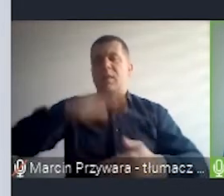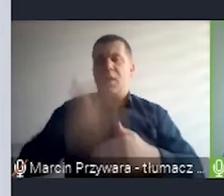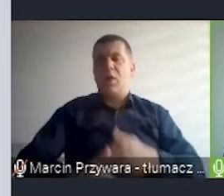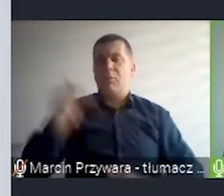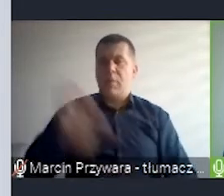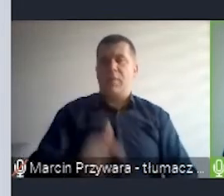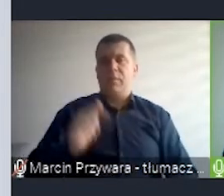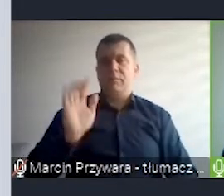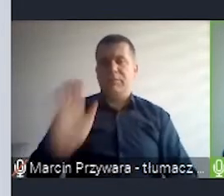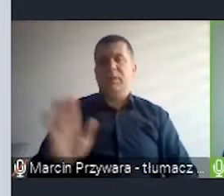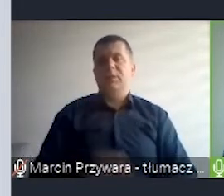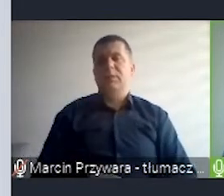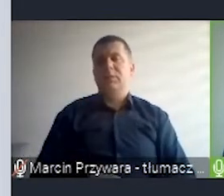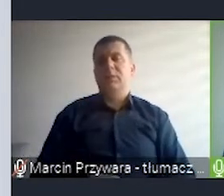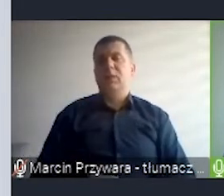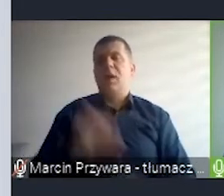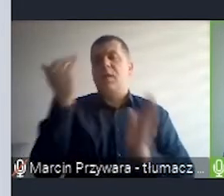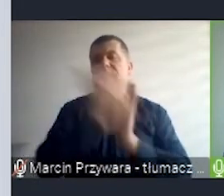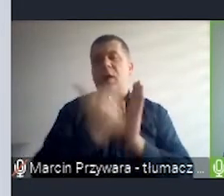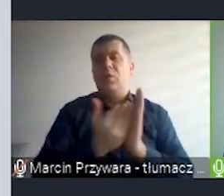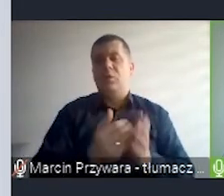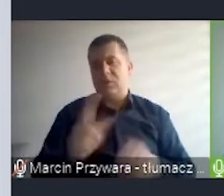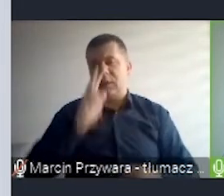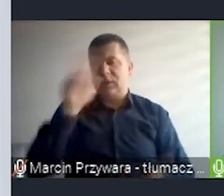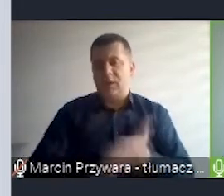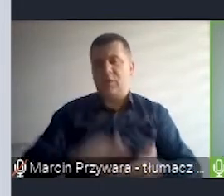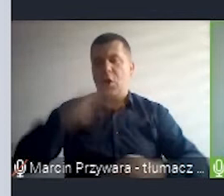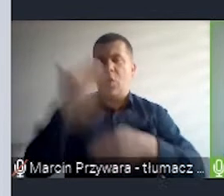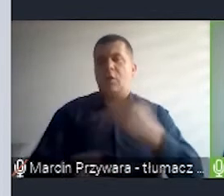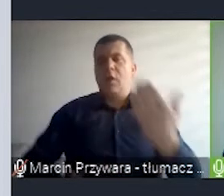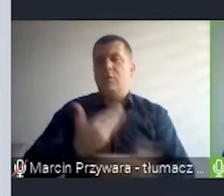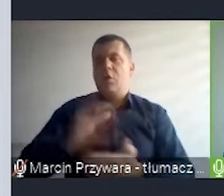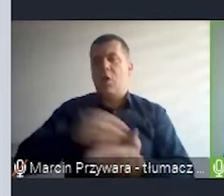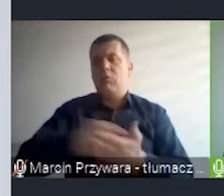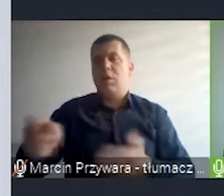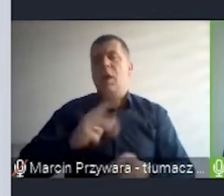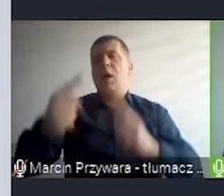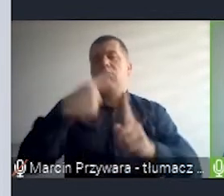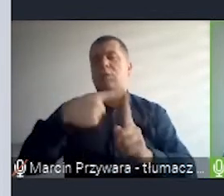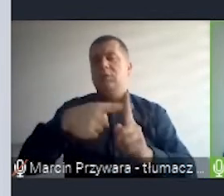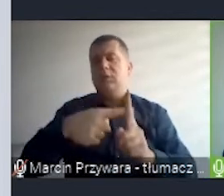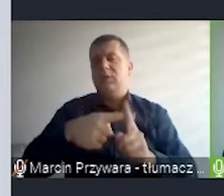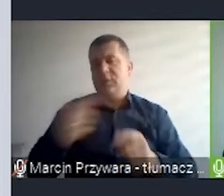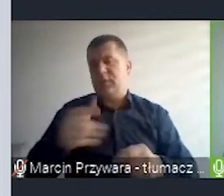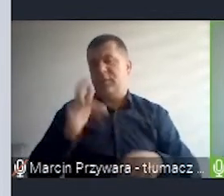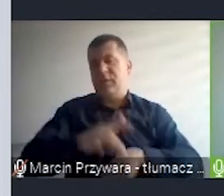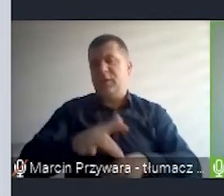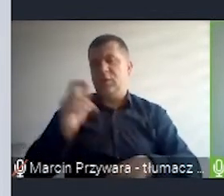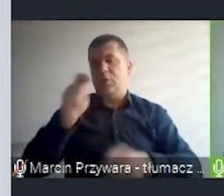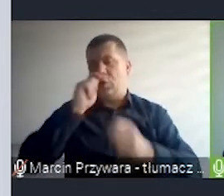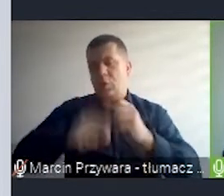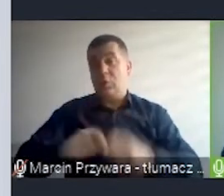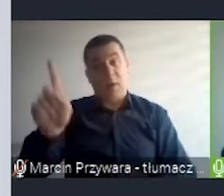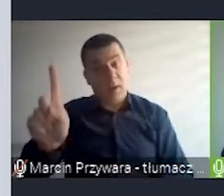mieć i warunkiem zatwierdzenia końcowego wniosku o płatność jest pozytywny wynik takiej kontroli.